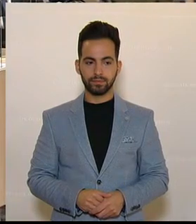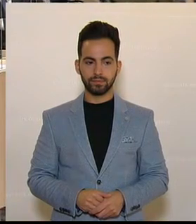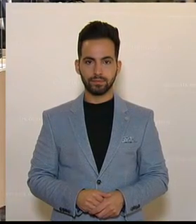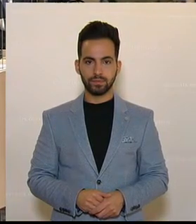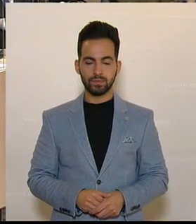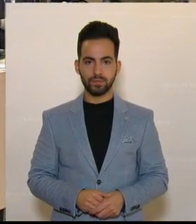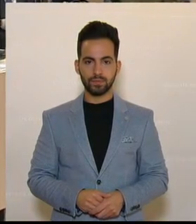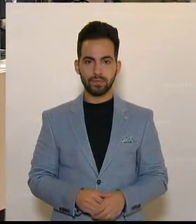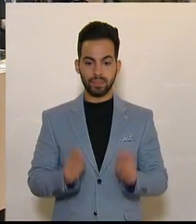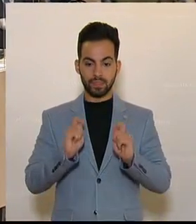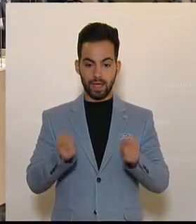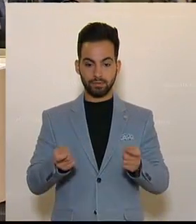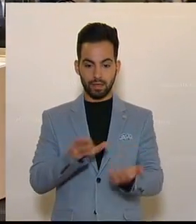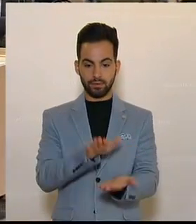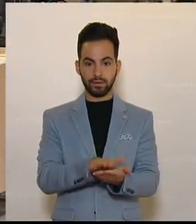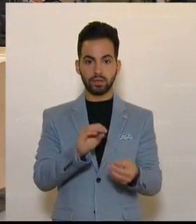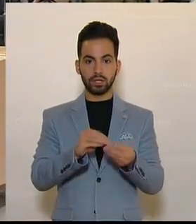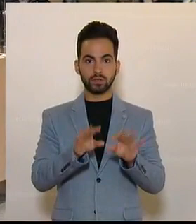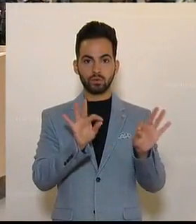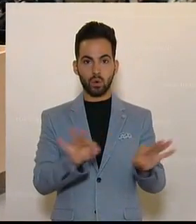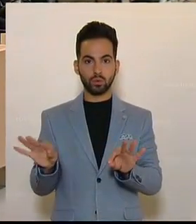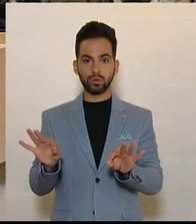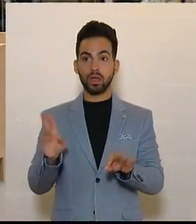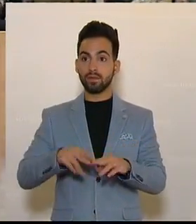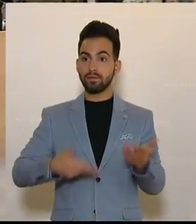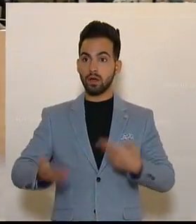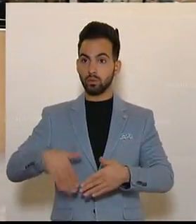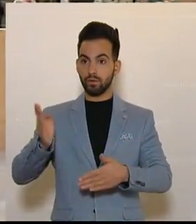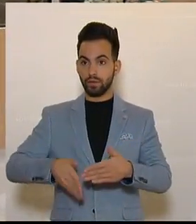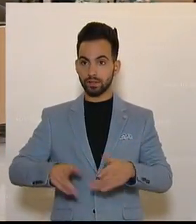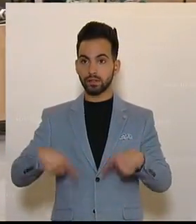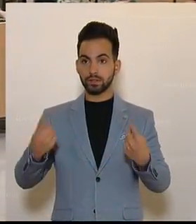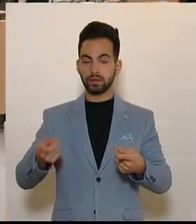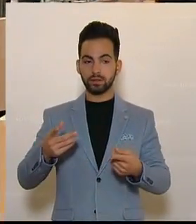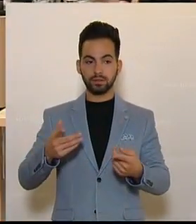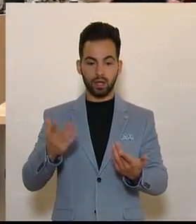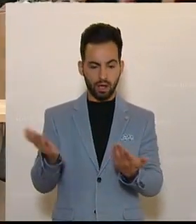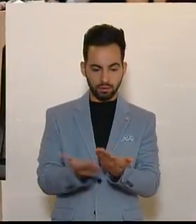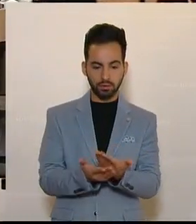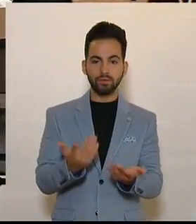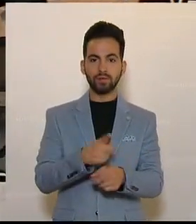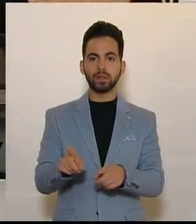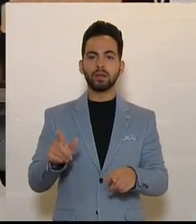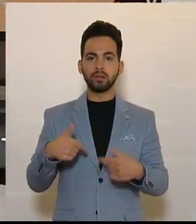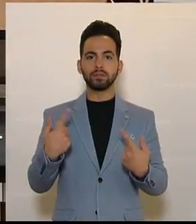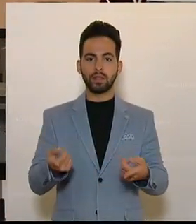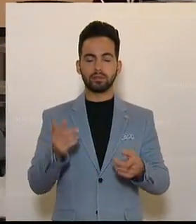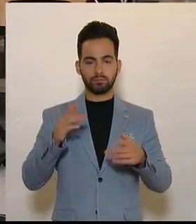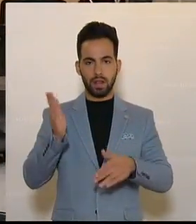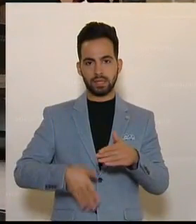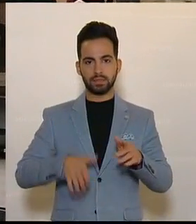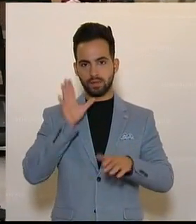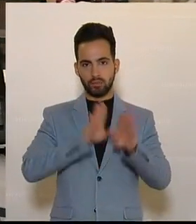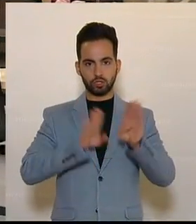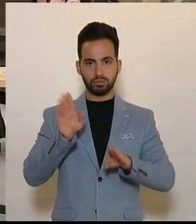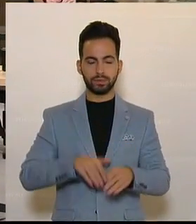Der gegenständliche Antrag wird gemäß der Geschäftsordnung nach Beendigung der Verhandlung, da ist man abgegangen, in dieser Sitzung zur Abstimmung